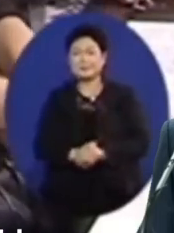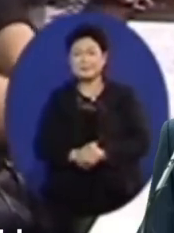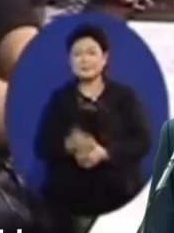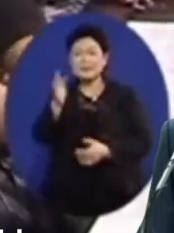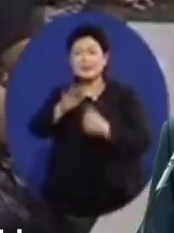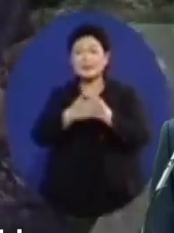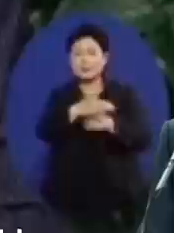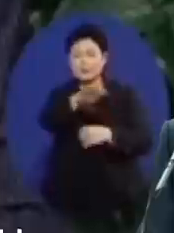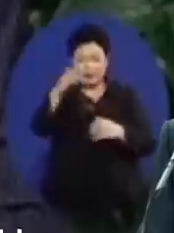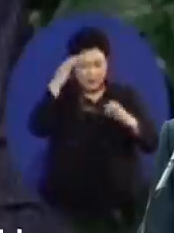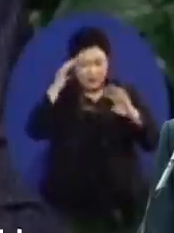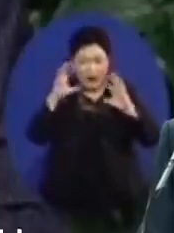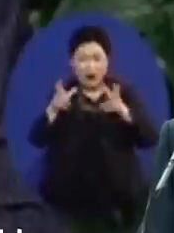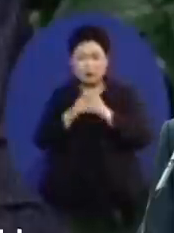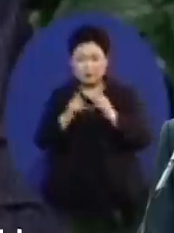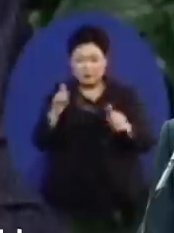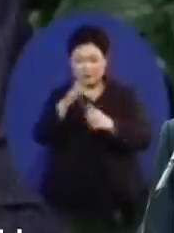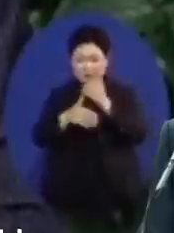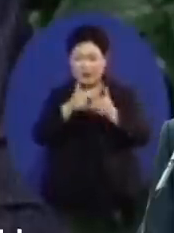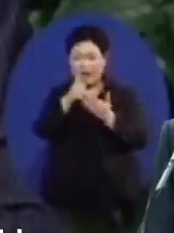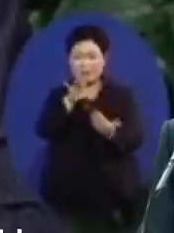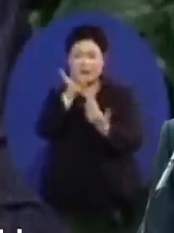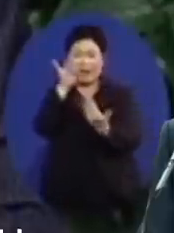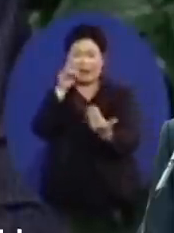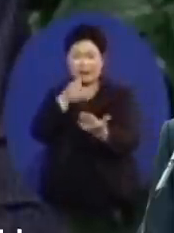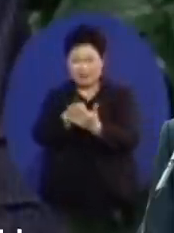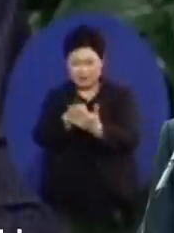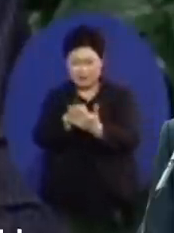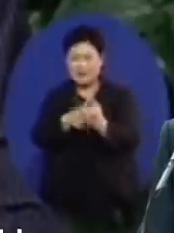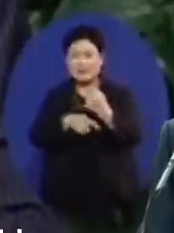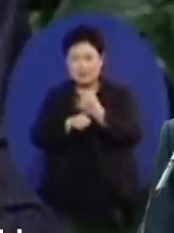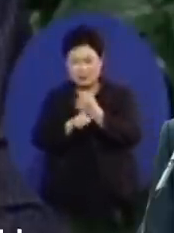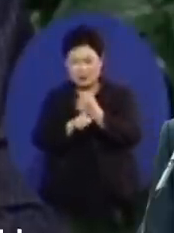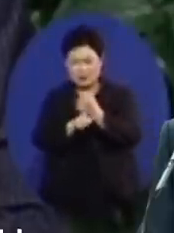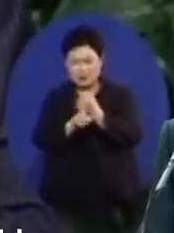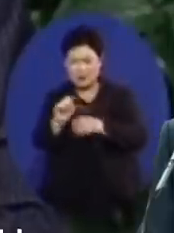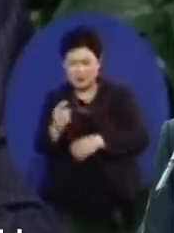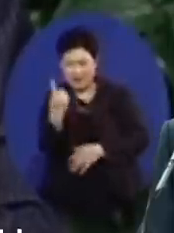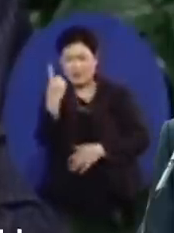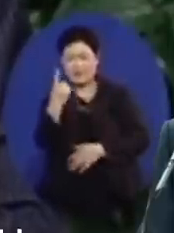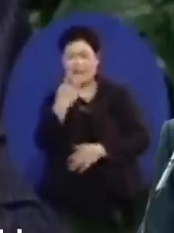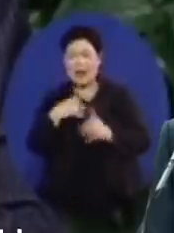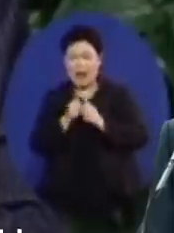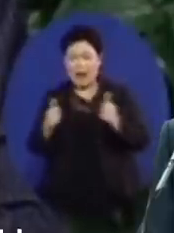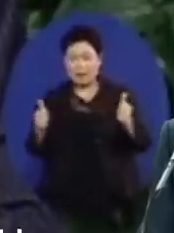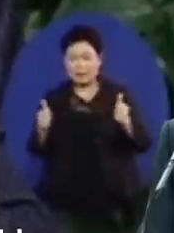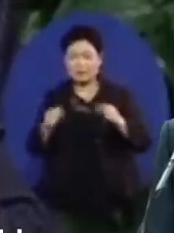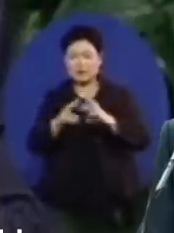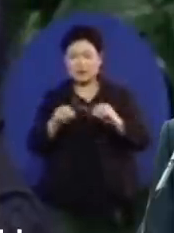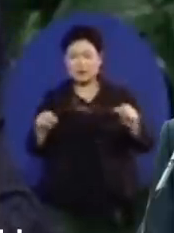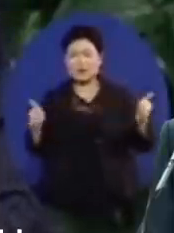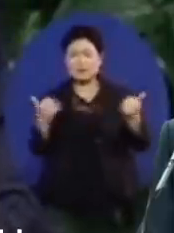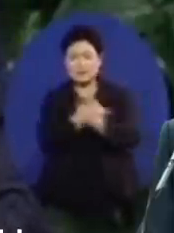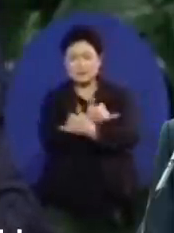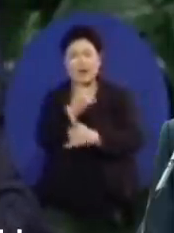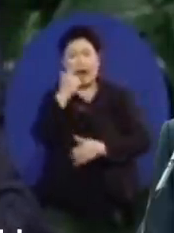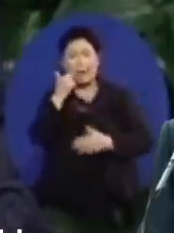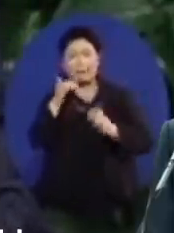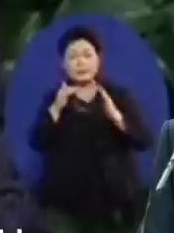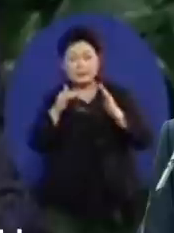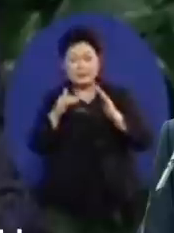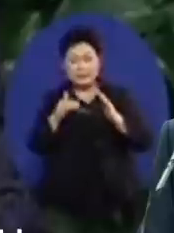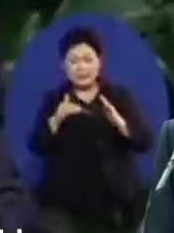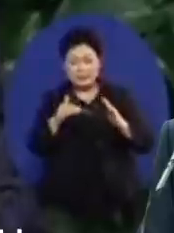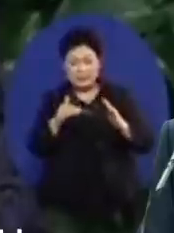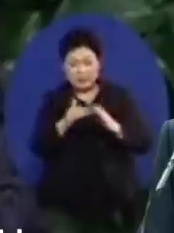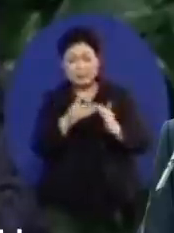그래서 우리 한국 민족을 하나님이 택한 것이 그게 있는 것입니다. 아브라함을 전토 친척 아비 집을 떠나 내가 지시할 땅으로 가라고